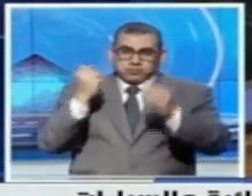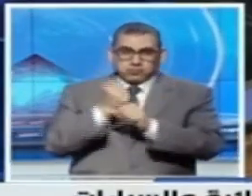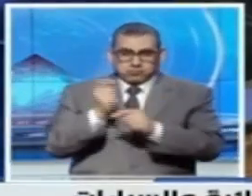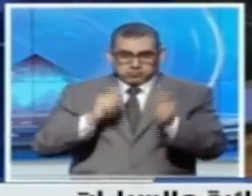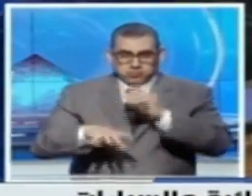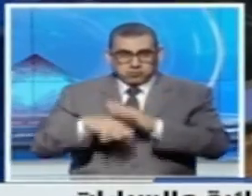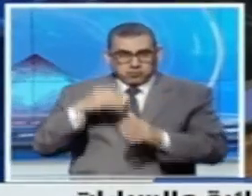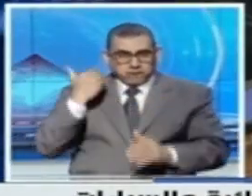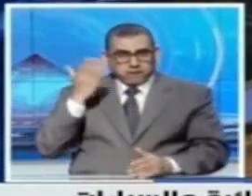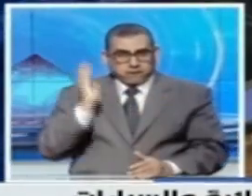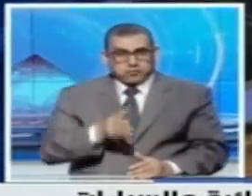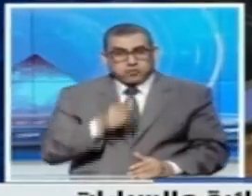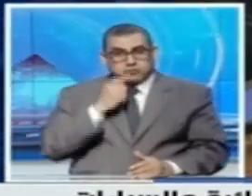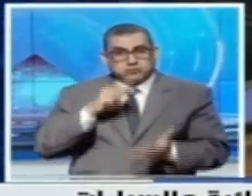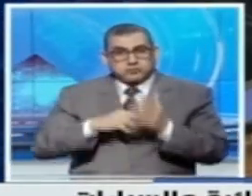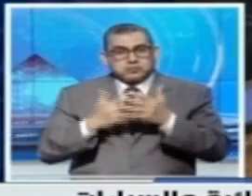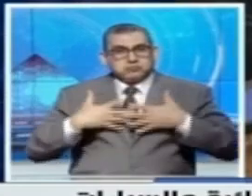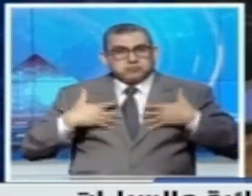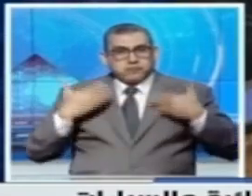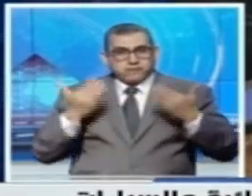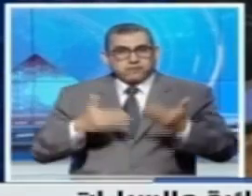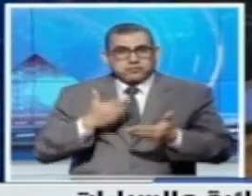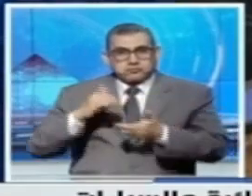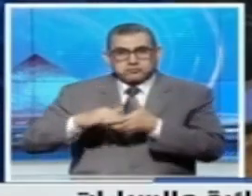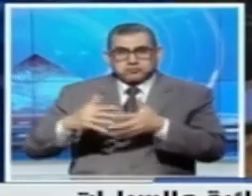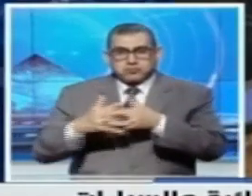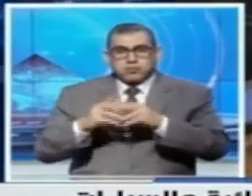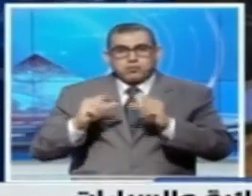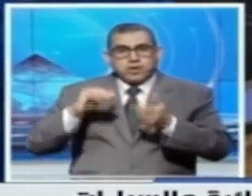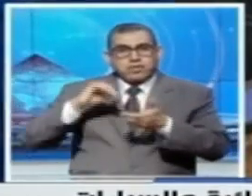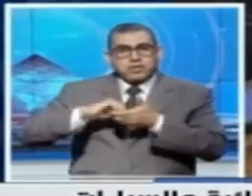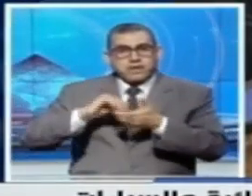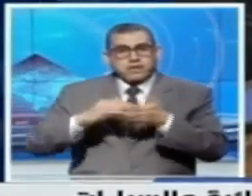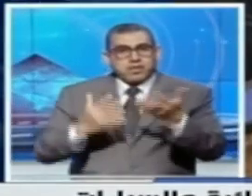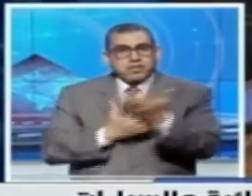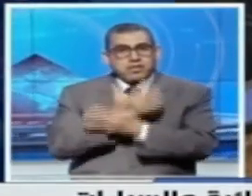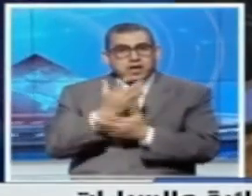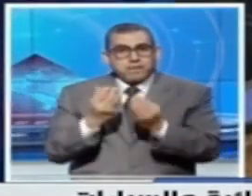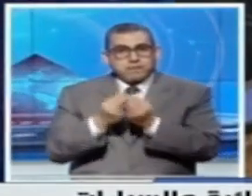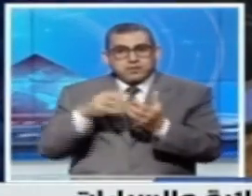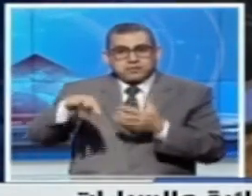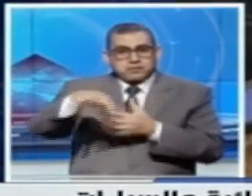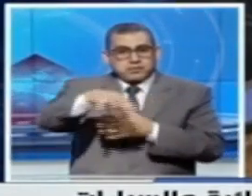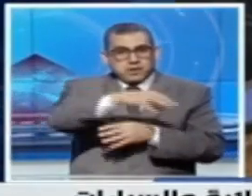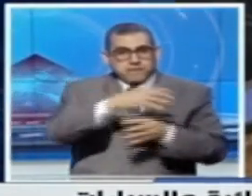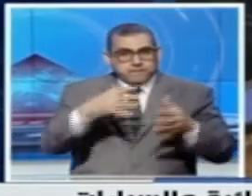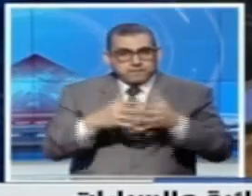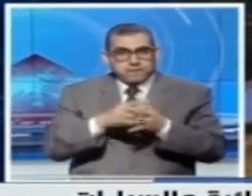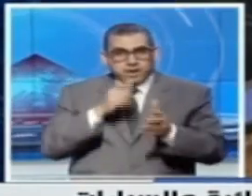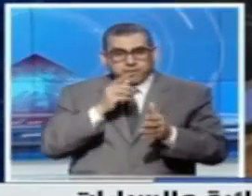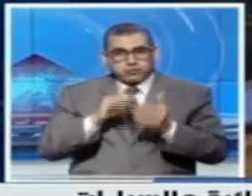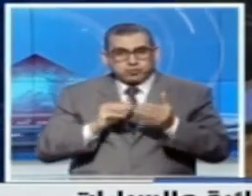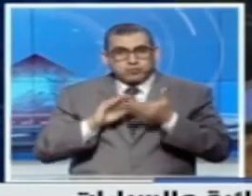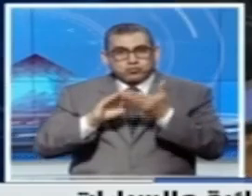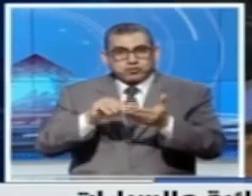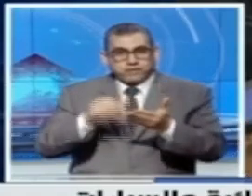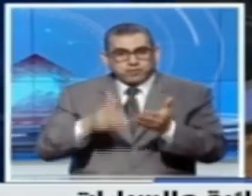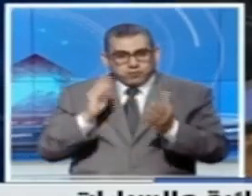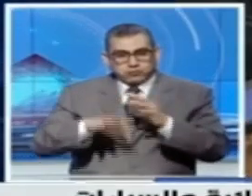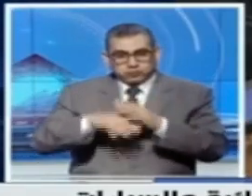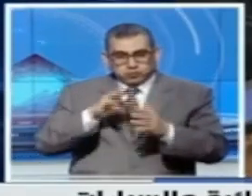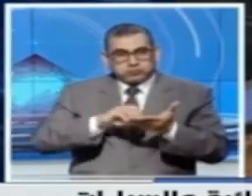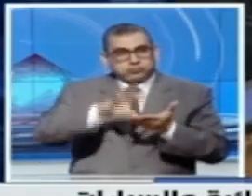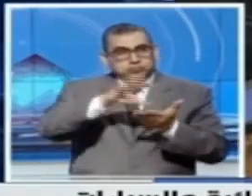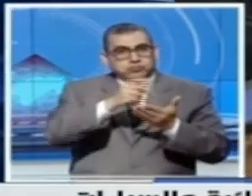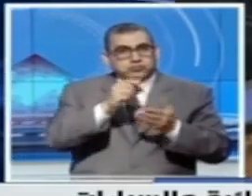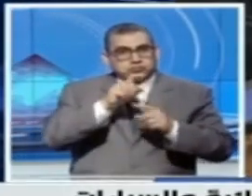المنتج، بالإضافة إلى ما تتمتع به من علاقات متميزة واتفاقيات تجارية مع محيطها الإقليمي تساعد على التصدير